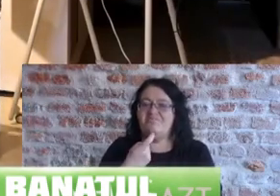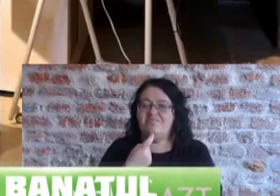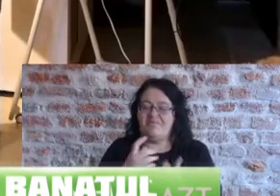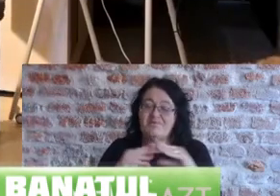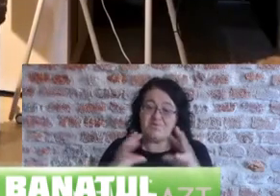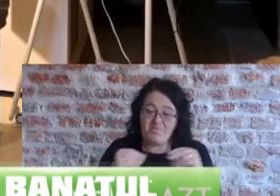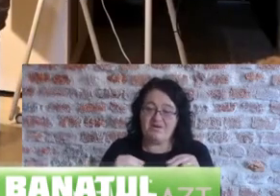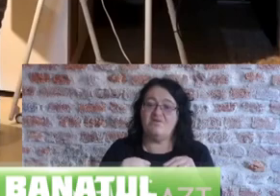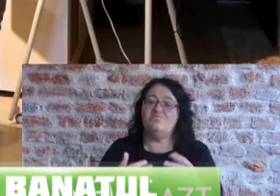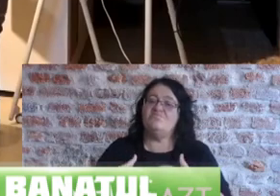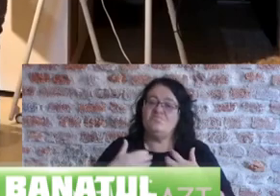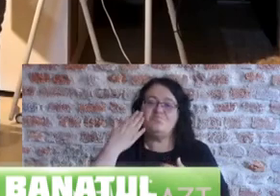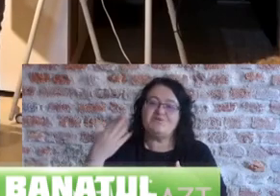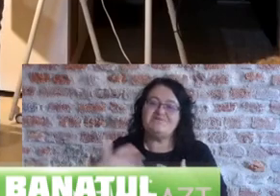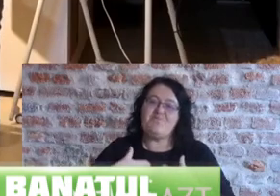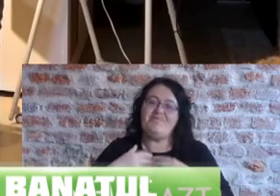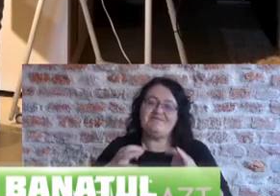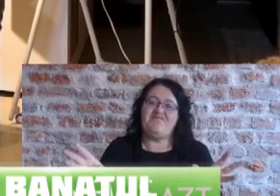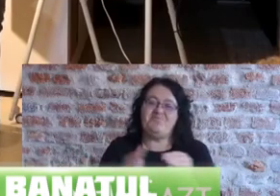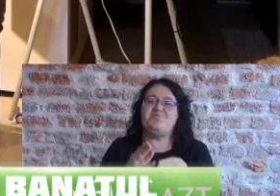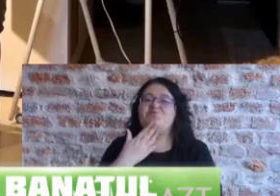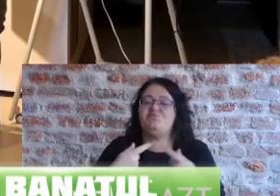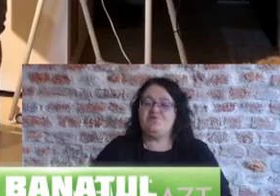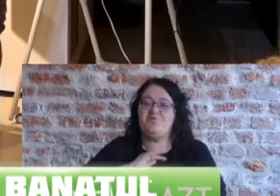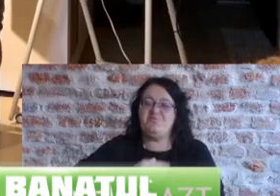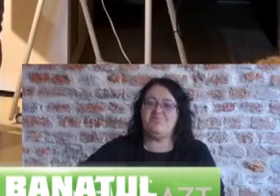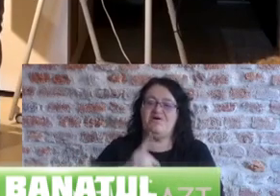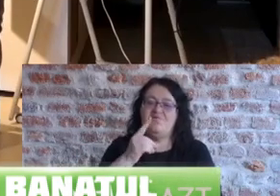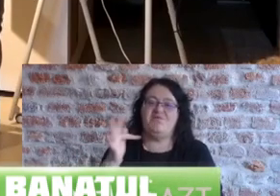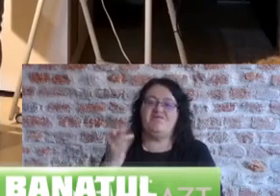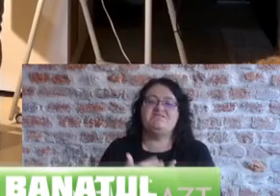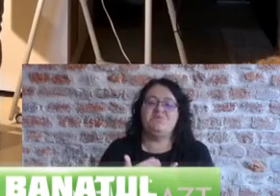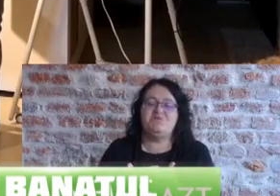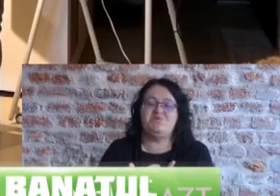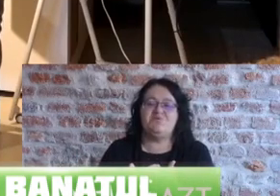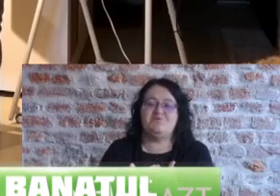mă bucur să fim împreună aici. Mulțumesc domnului primar Dominic Friț pentru